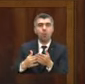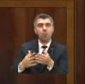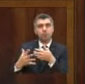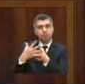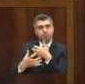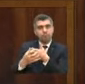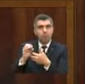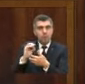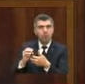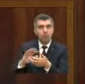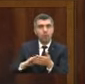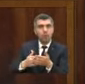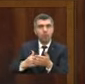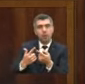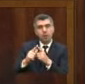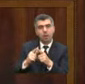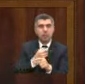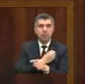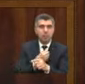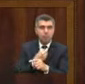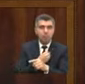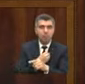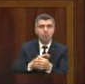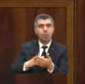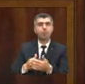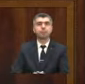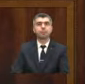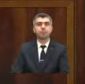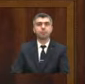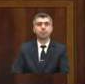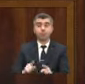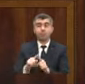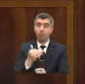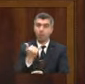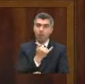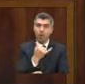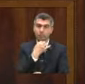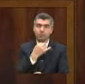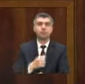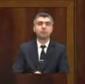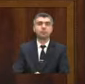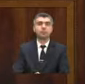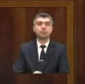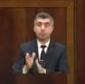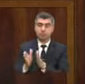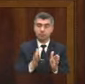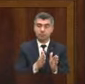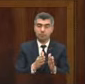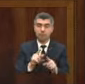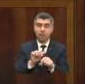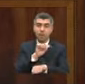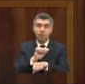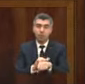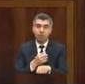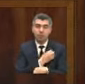ديال العلاج وديال التطبيب، وهذا شيء مهم جدا. كما عرفت التغطية الصحية المجانية